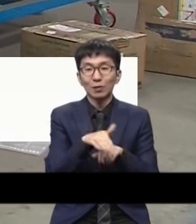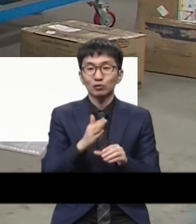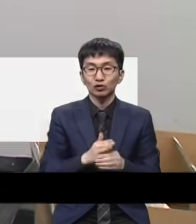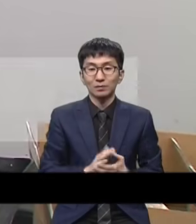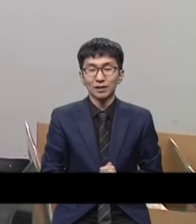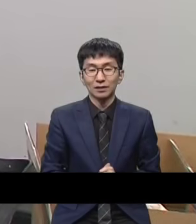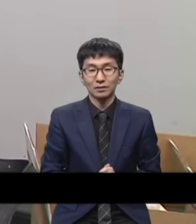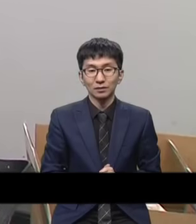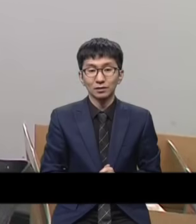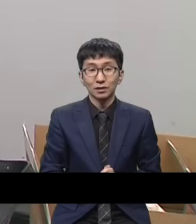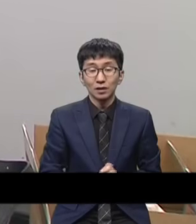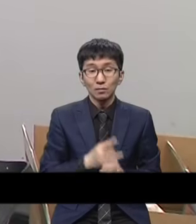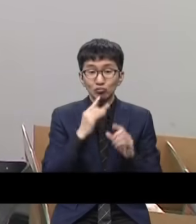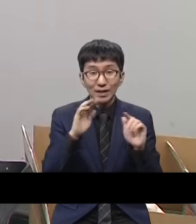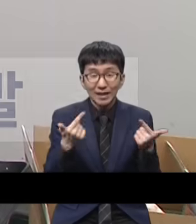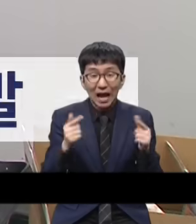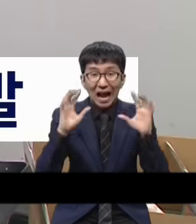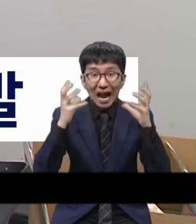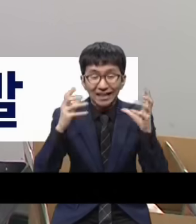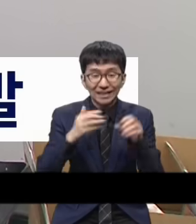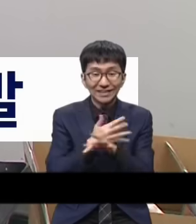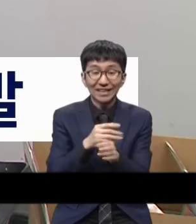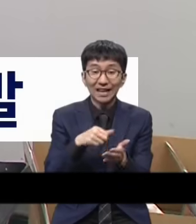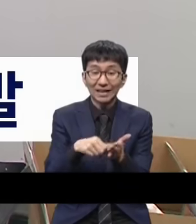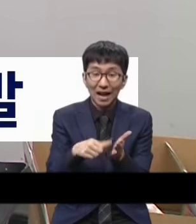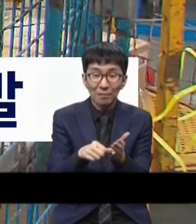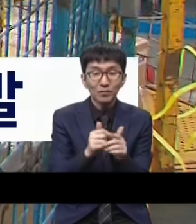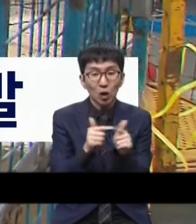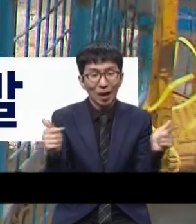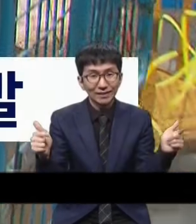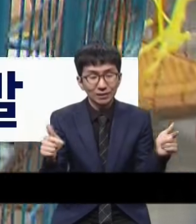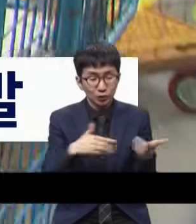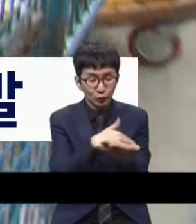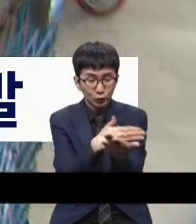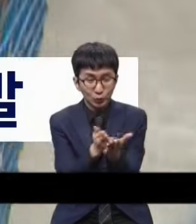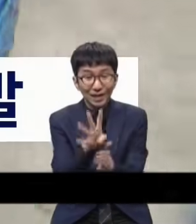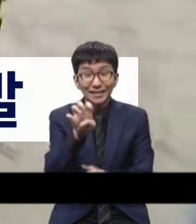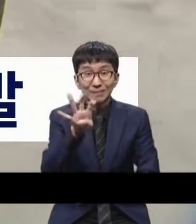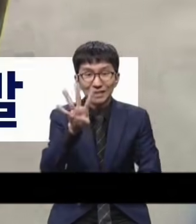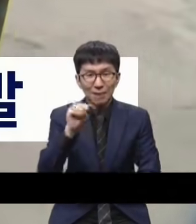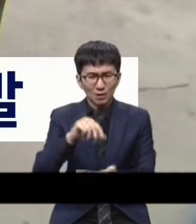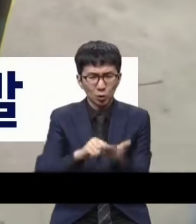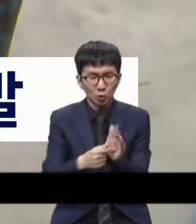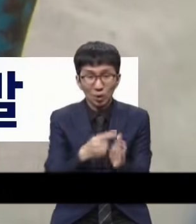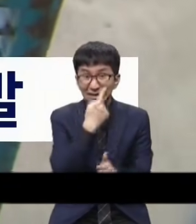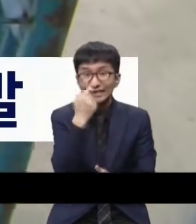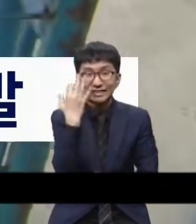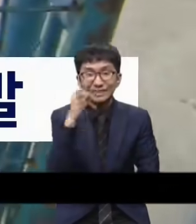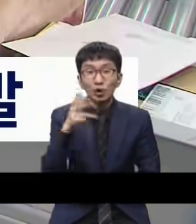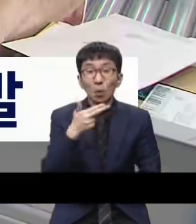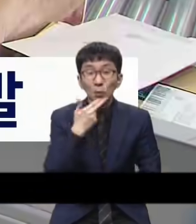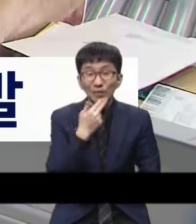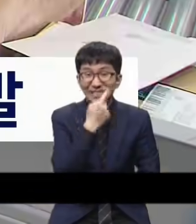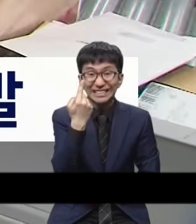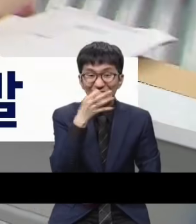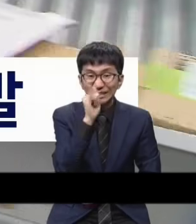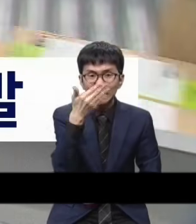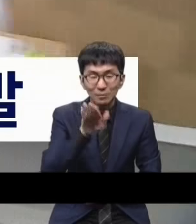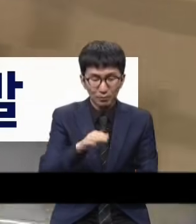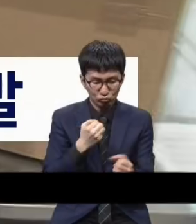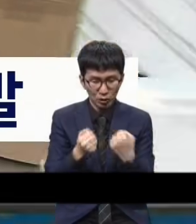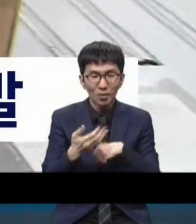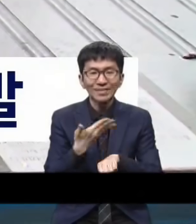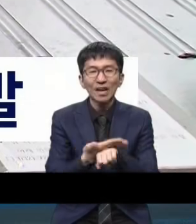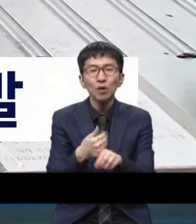그러거든요. 뿐만 아니라 어린이 장난감과 학용품 등 44만 점이 인증을 받지 않거나 인증받은 것과 다른